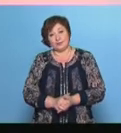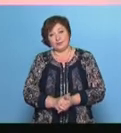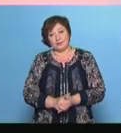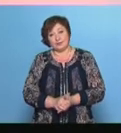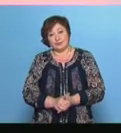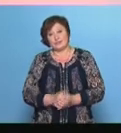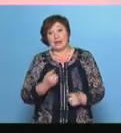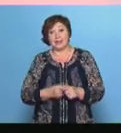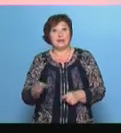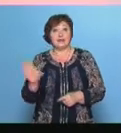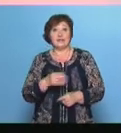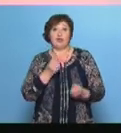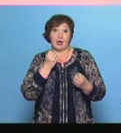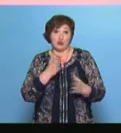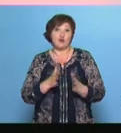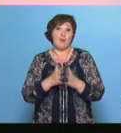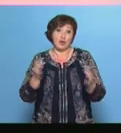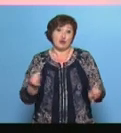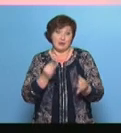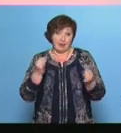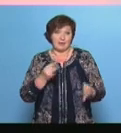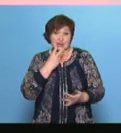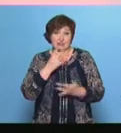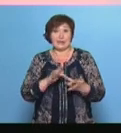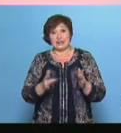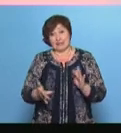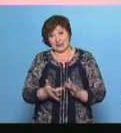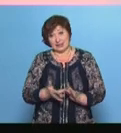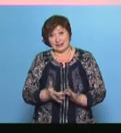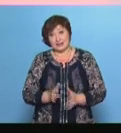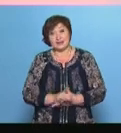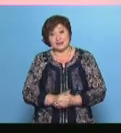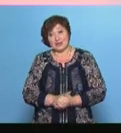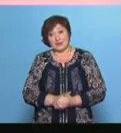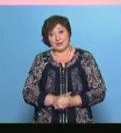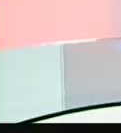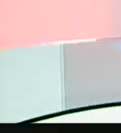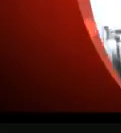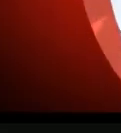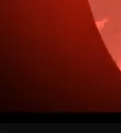И у меня на этом все. Еще больше новостей на нашем сайте myudm.ru. До встречи.